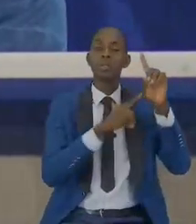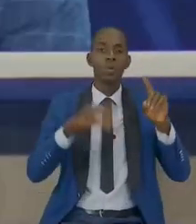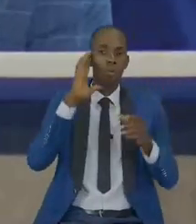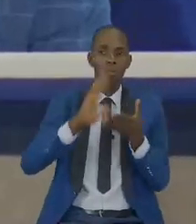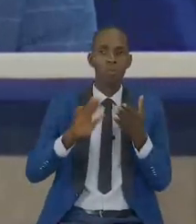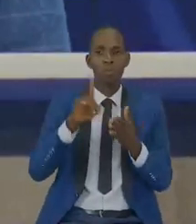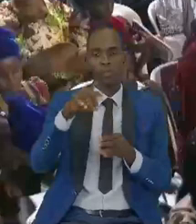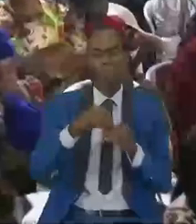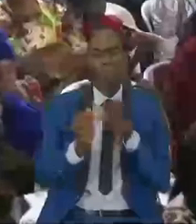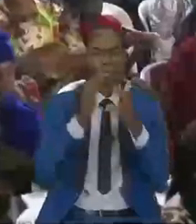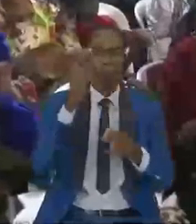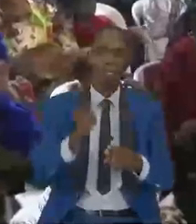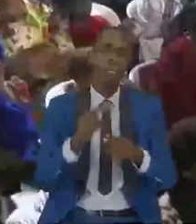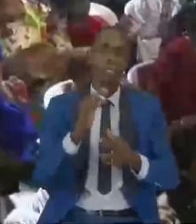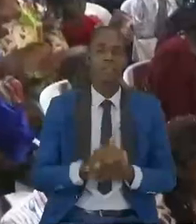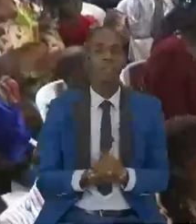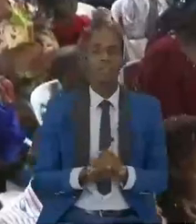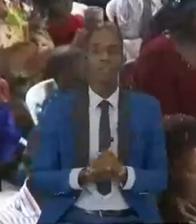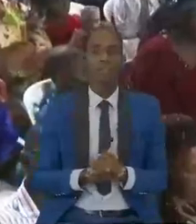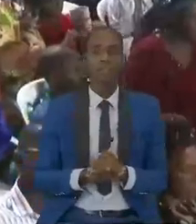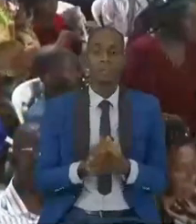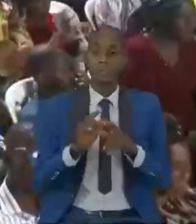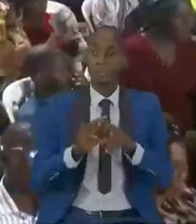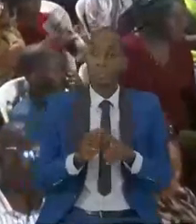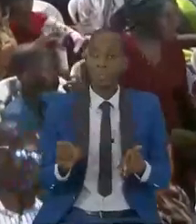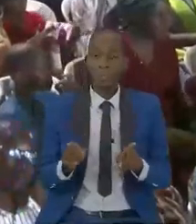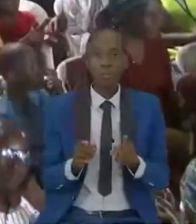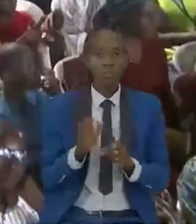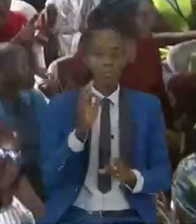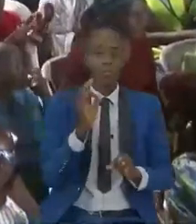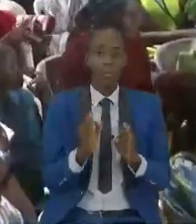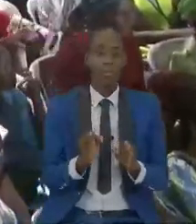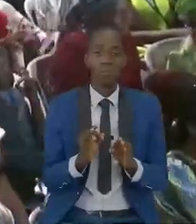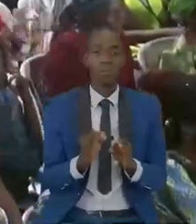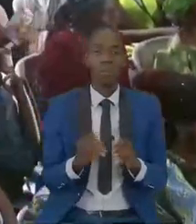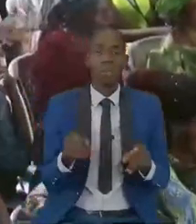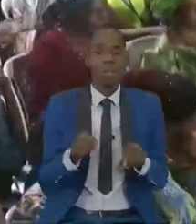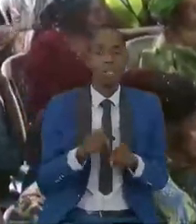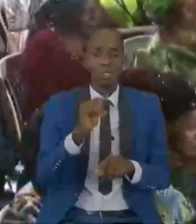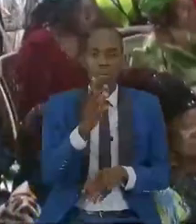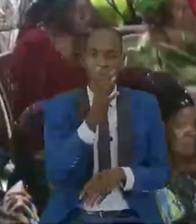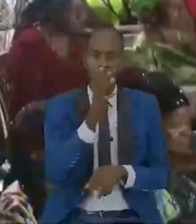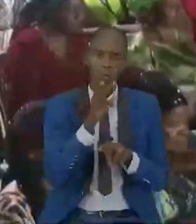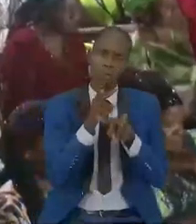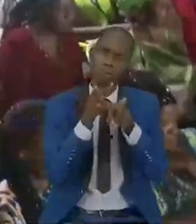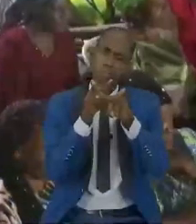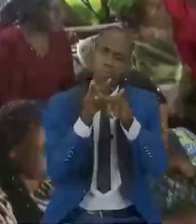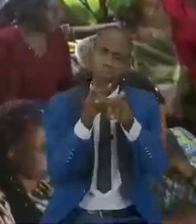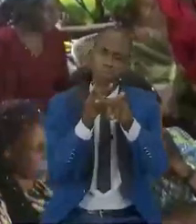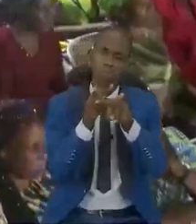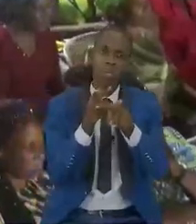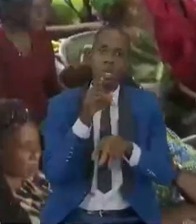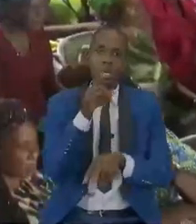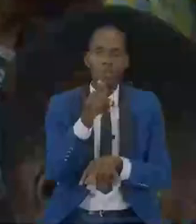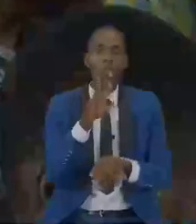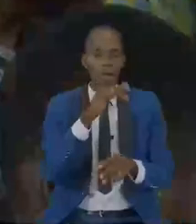de moi, pardonne-moi. Le Seigneur va te pardonner au nom de Jésus-Christ. Mais lorsque ta